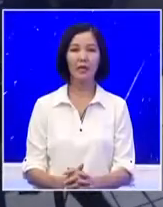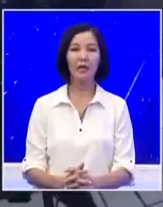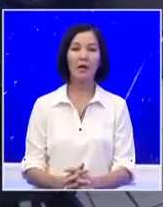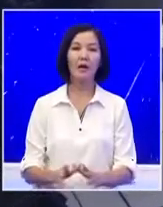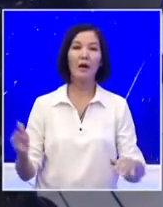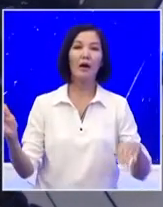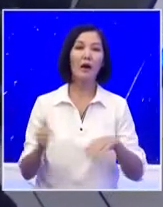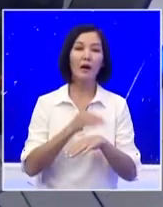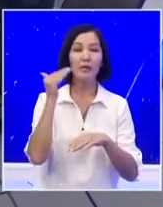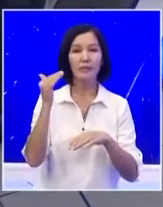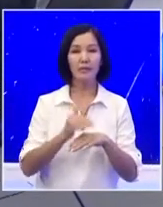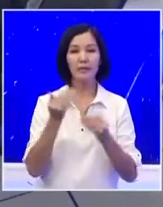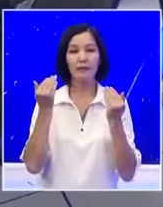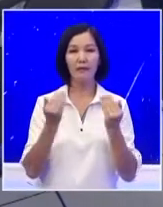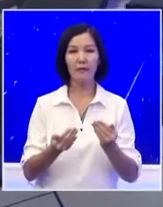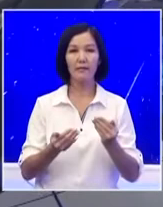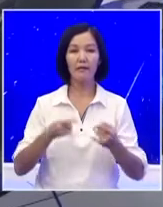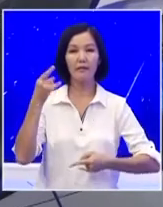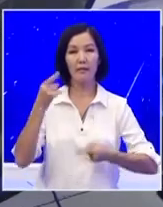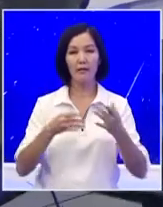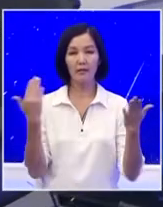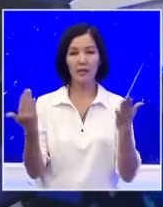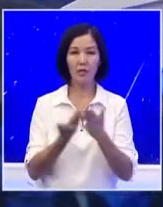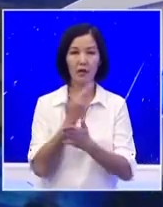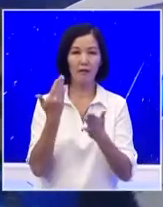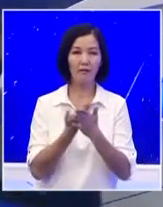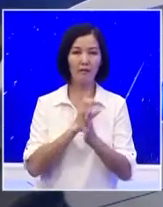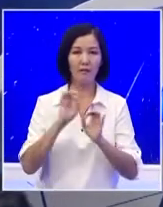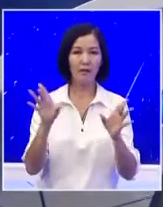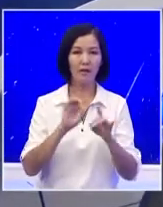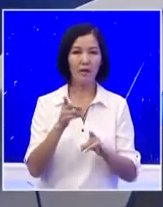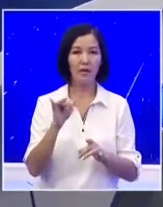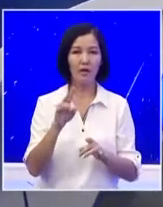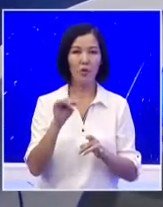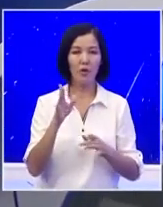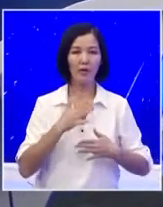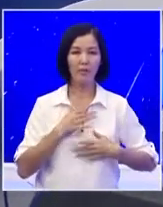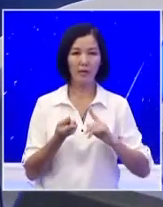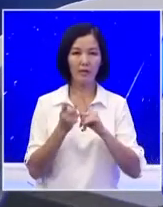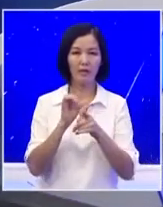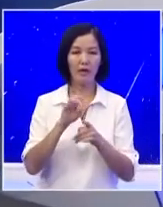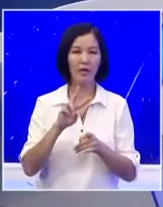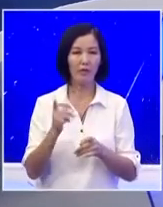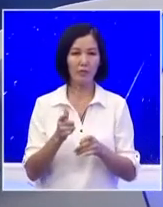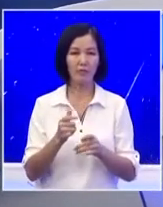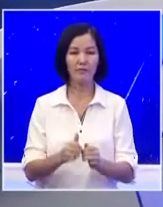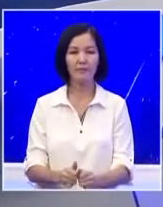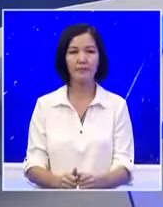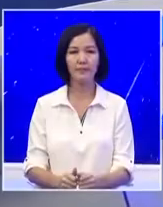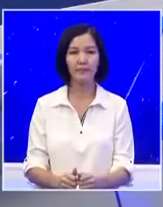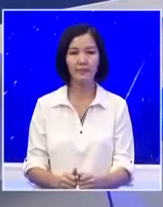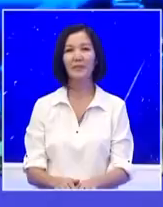Армысыздар, аймақтың бастарнасының тікелей эфирінде жаңалықтар, студияда ақпараттар легімен Гауһар Мұса, сурдаудармада Айгүл